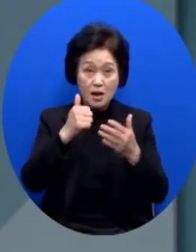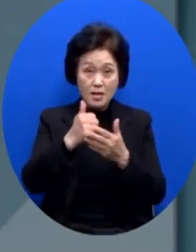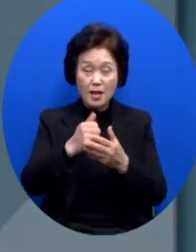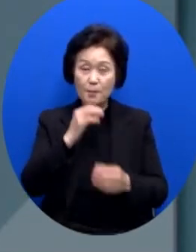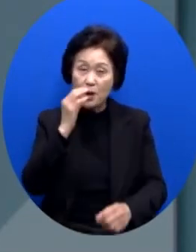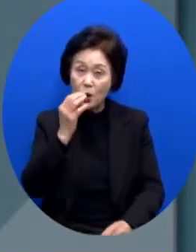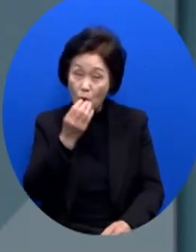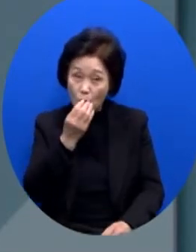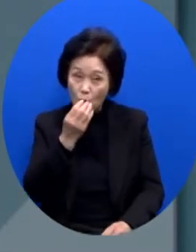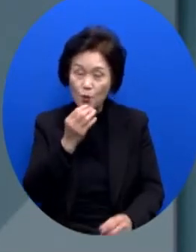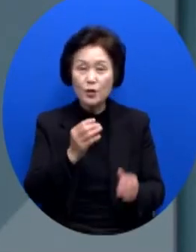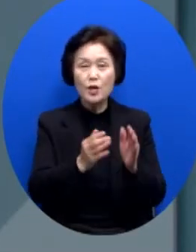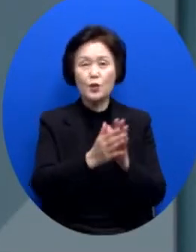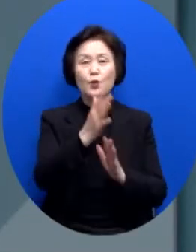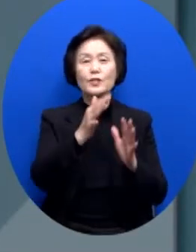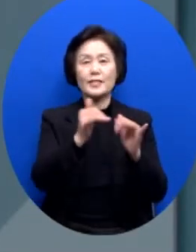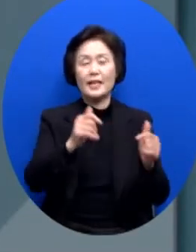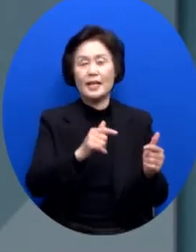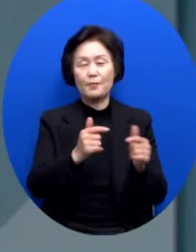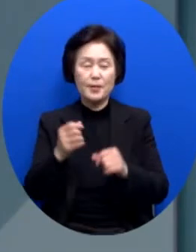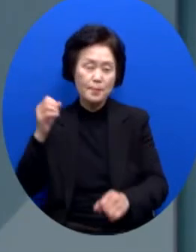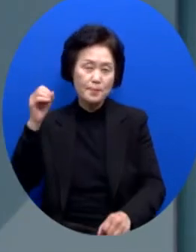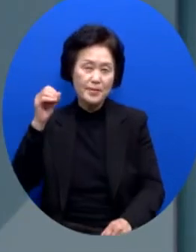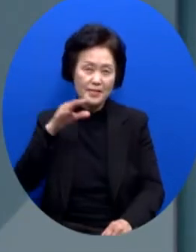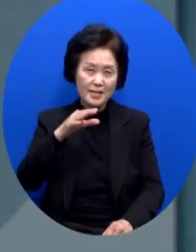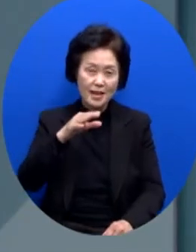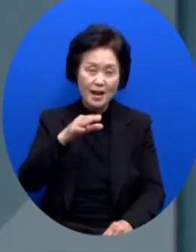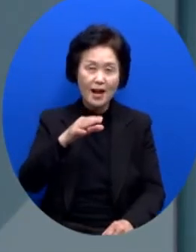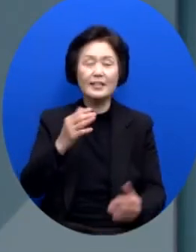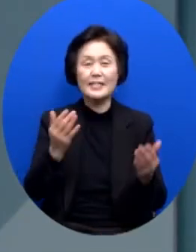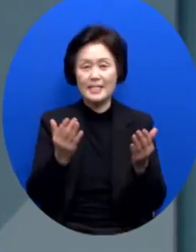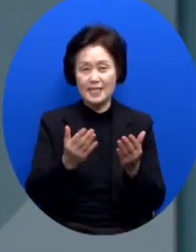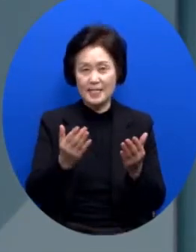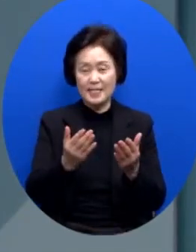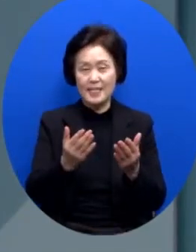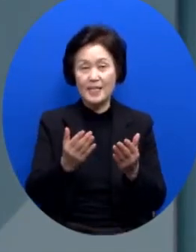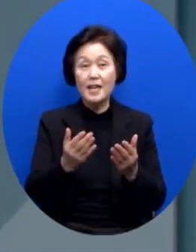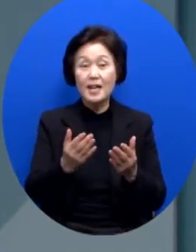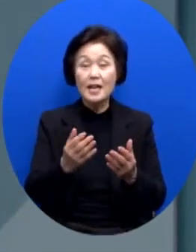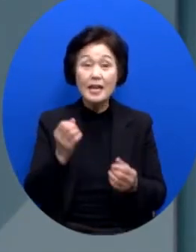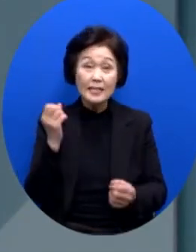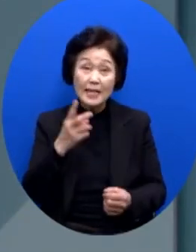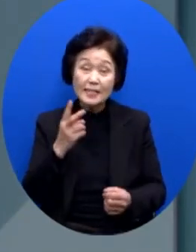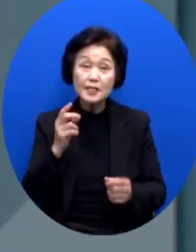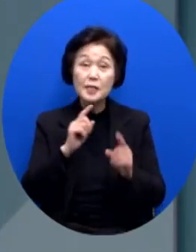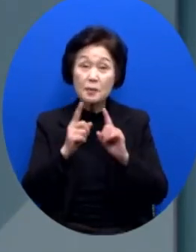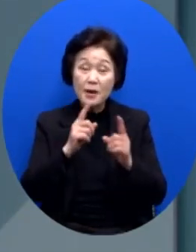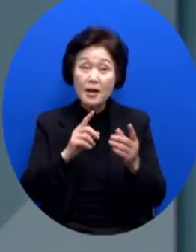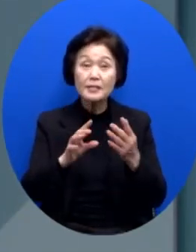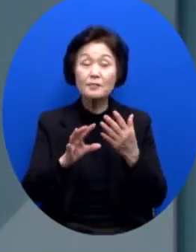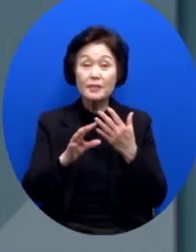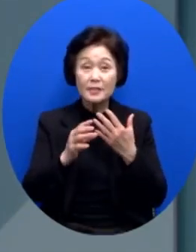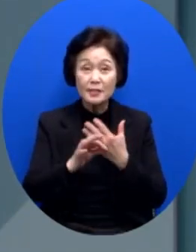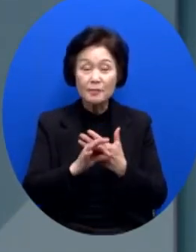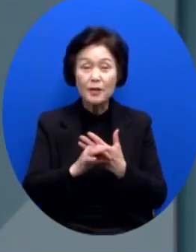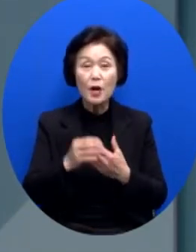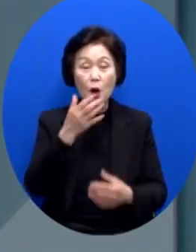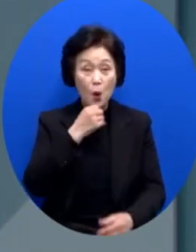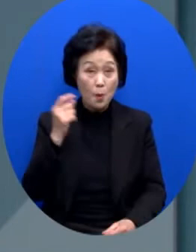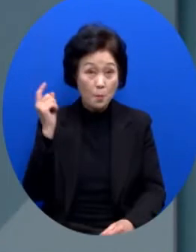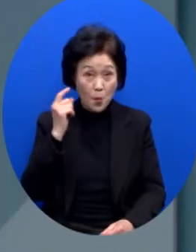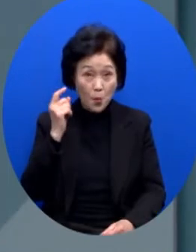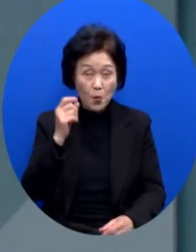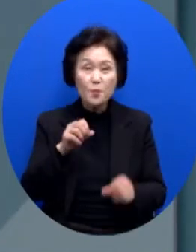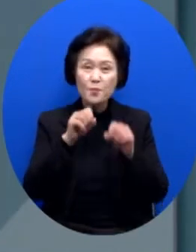거룩 이 도시의 사람들에게 비치게 하는 어 사역입니다 아 다시 말해서 보구 마사회 기 어 여기 해당